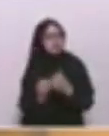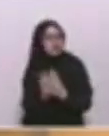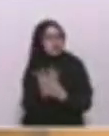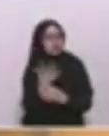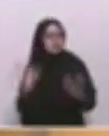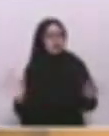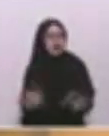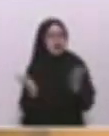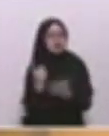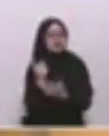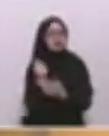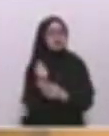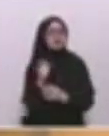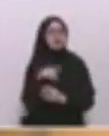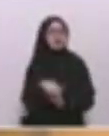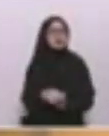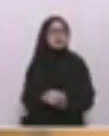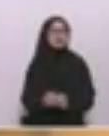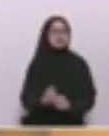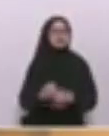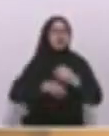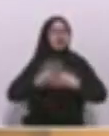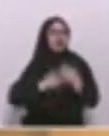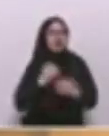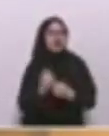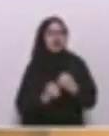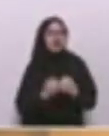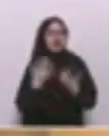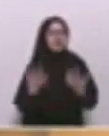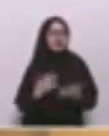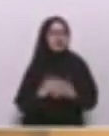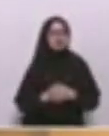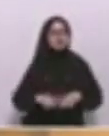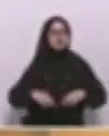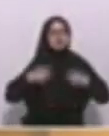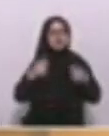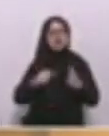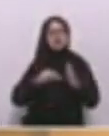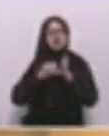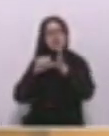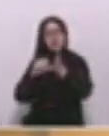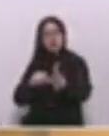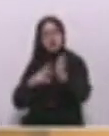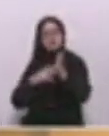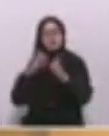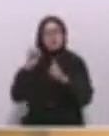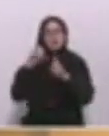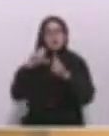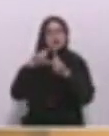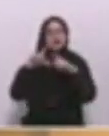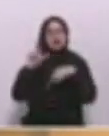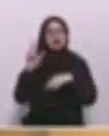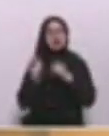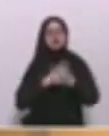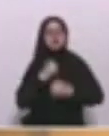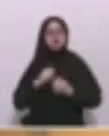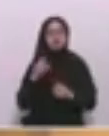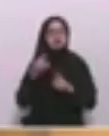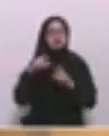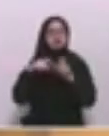ekonomi mereka Maka yang akan saya lakukan kemudian adalah apa memberikan bantuan modal usaha tidak dalam bentuk simpan